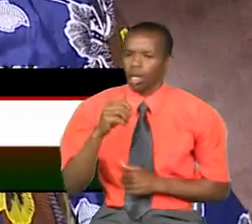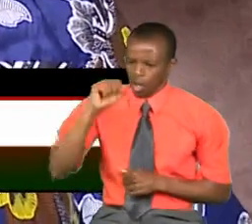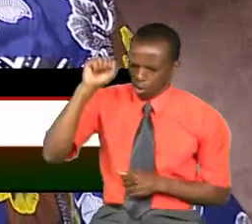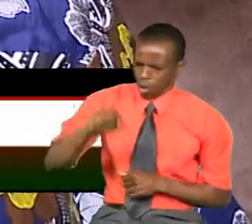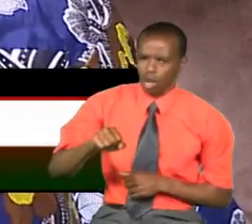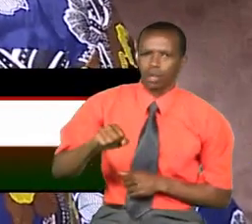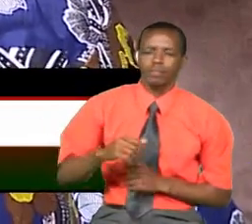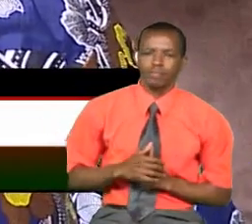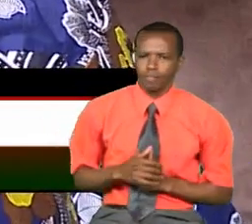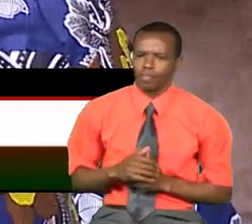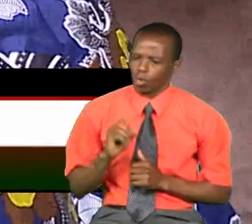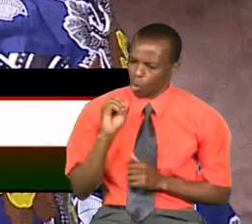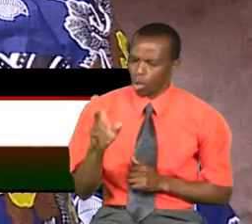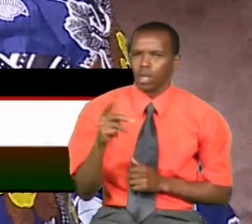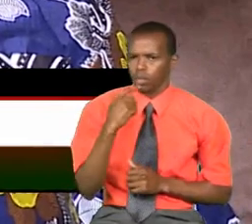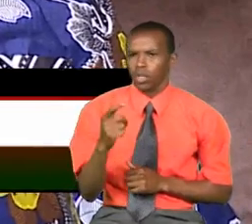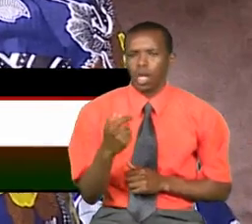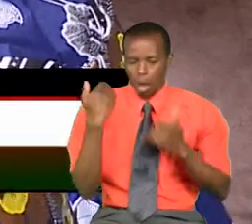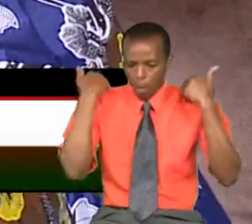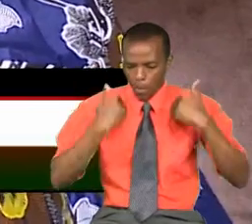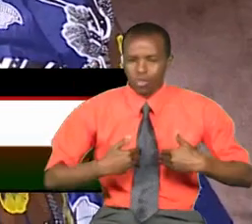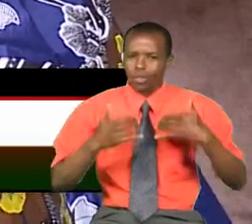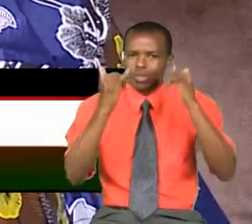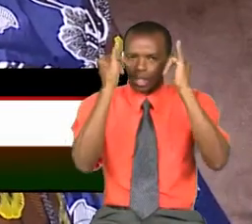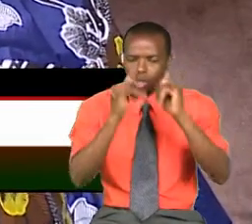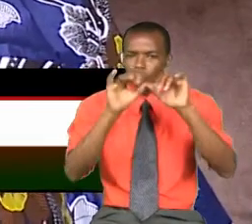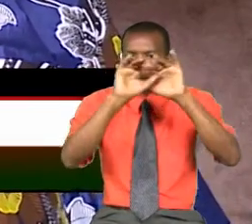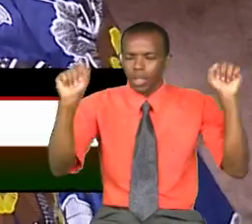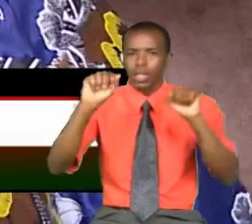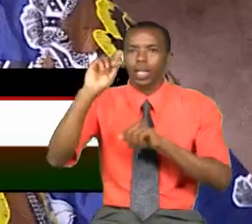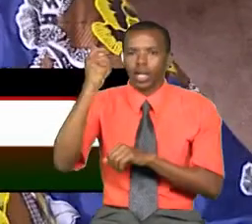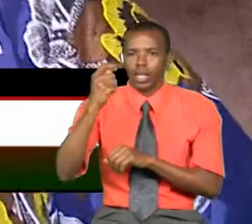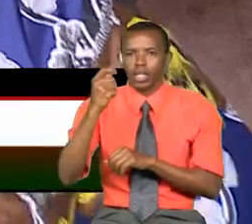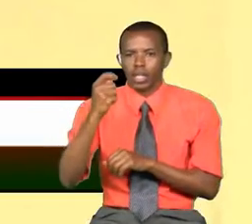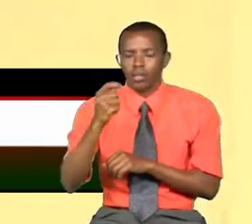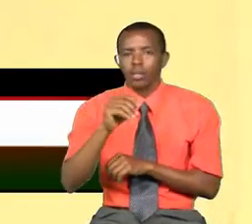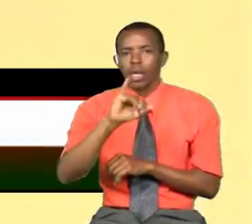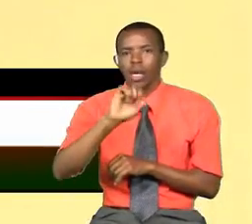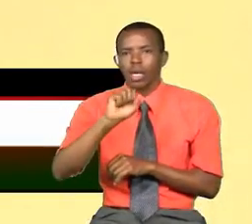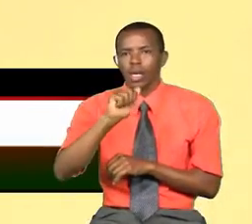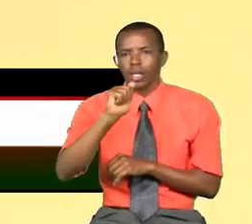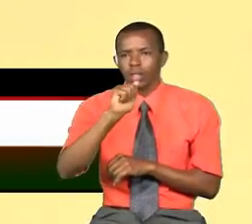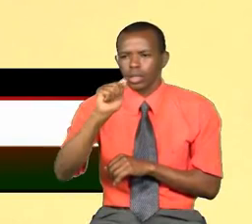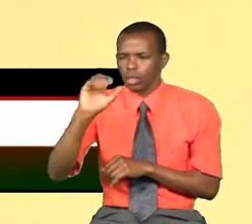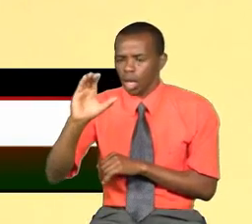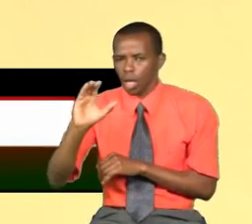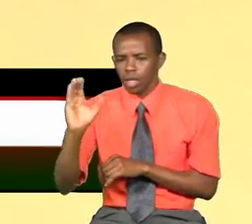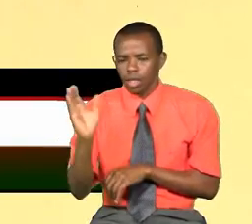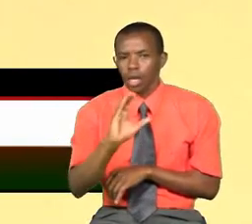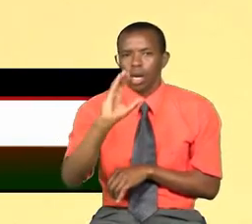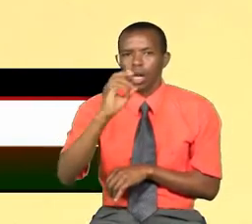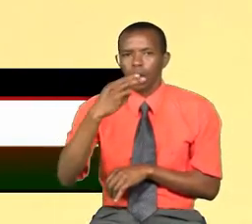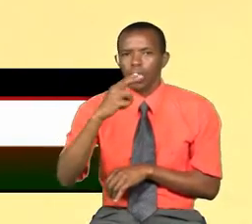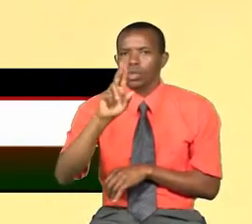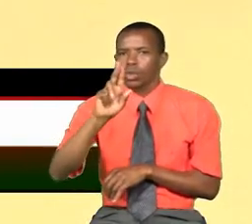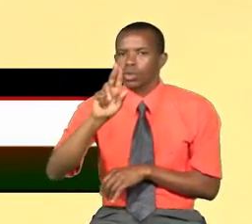bwana. Akamwambia watu, mimi ndiye rais mpya wa Kenya, rais akaye Uchuka. Na kwamba serikali